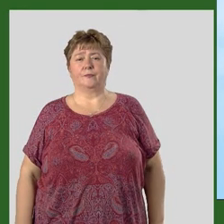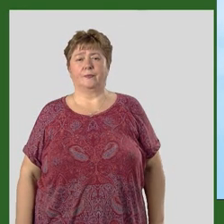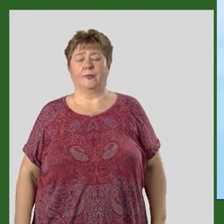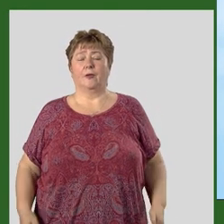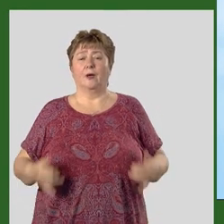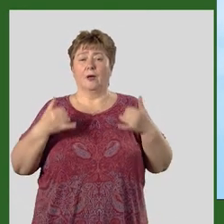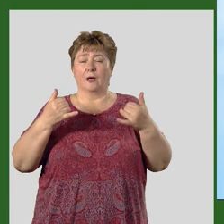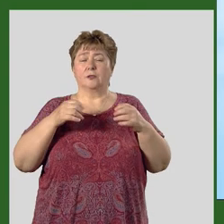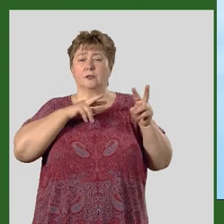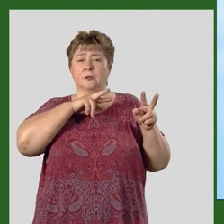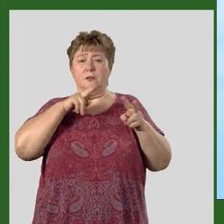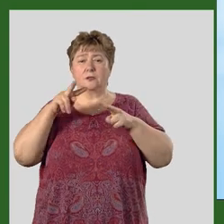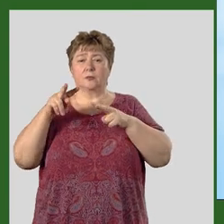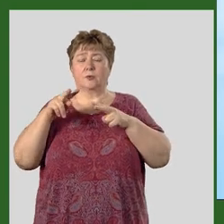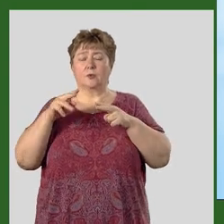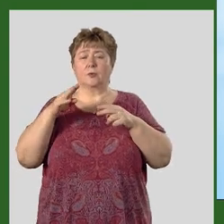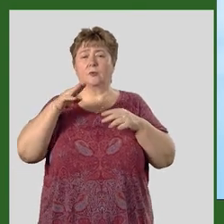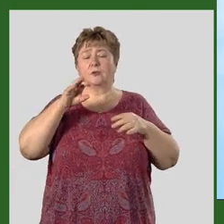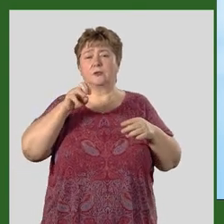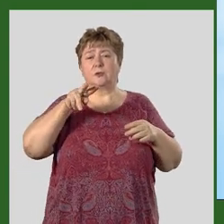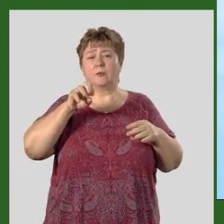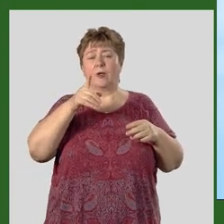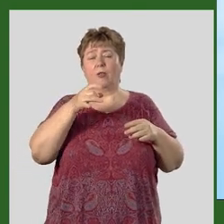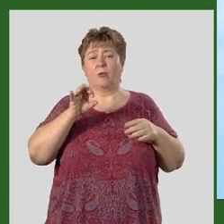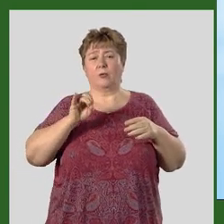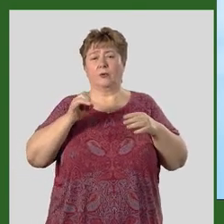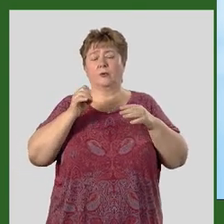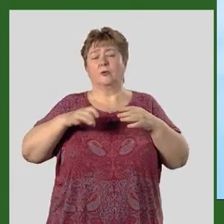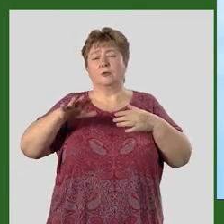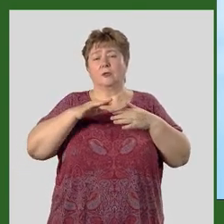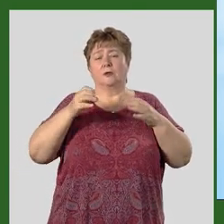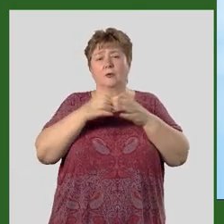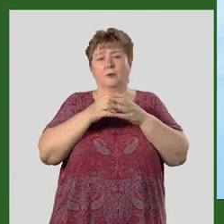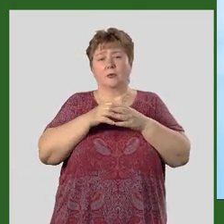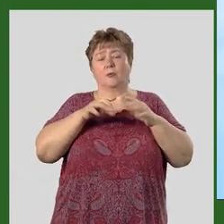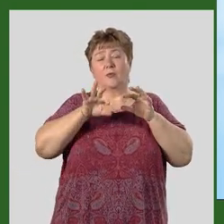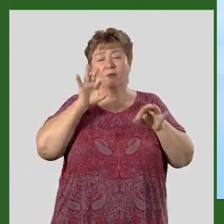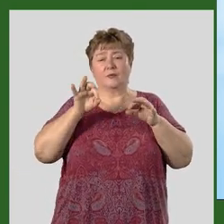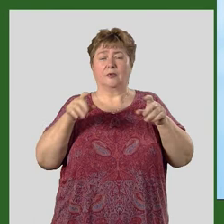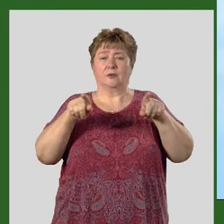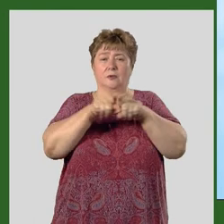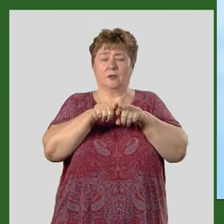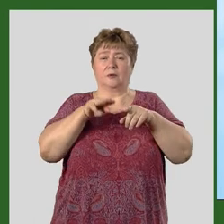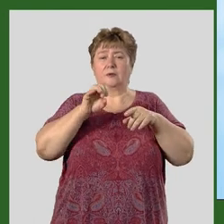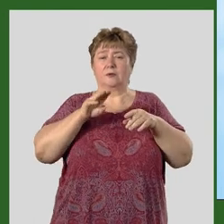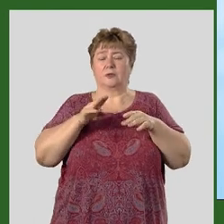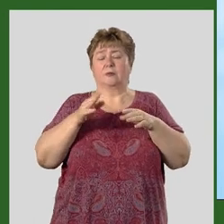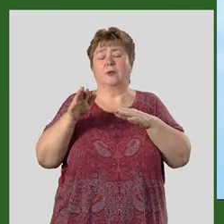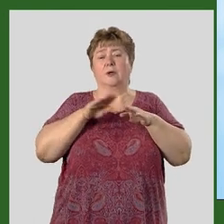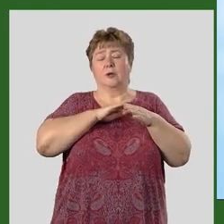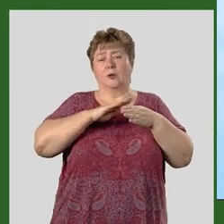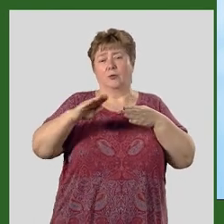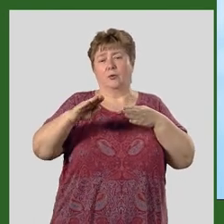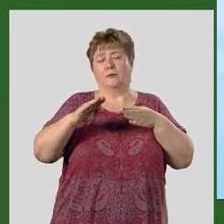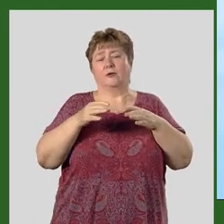А теперь рассмотрим типологию стран мира, выделение групп стран со сходным типом и уровнем